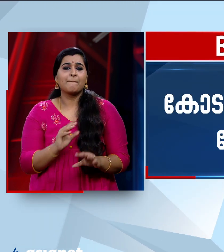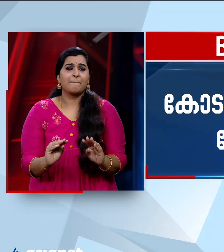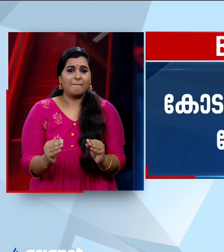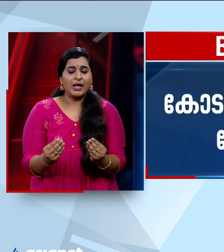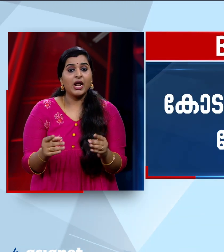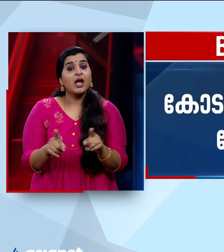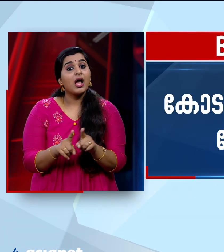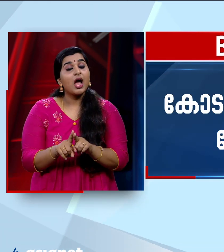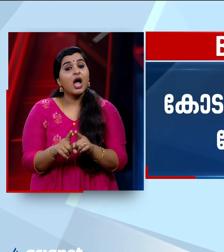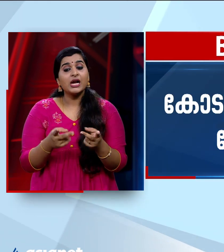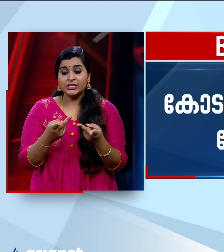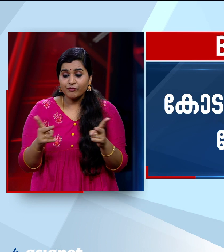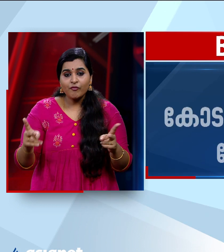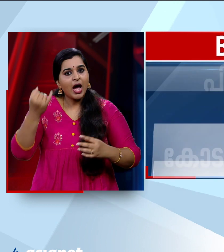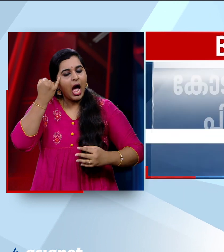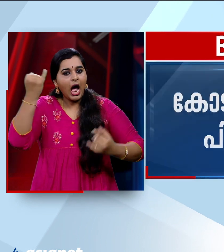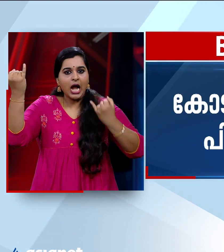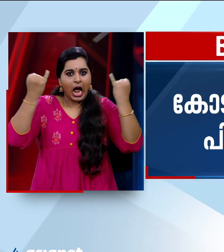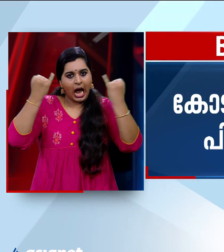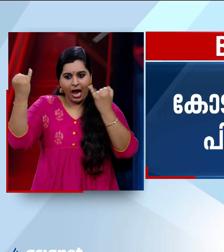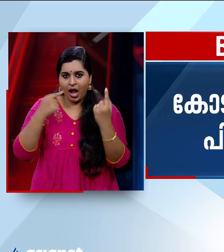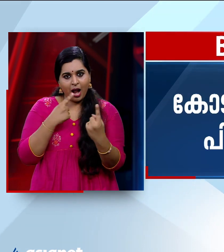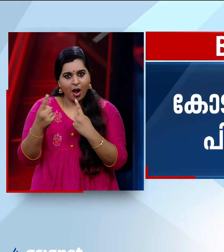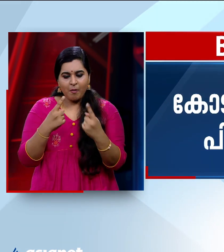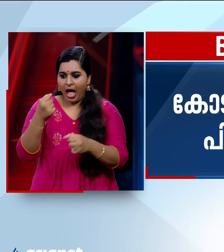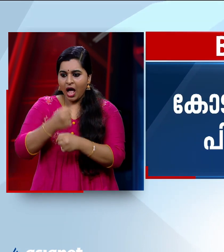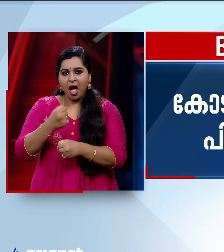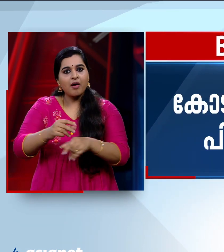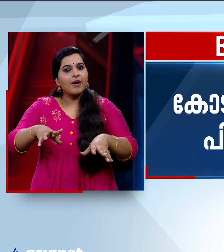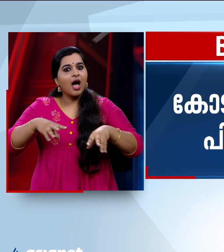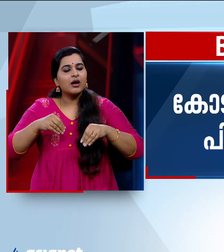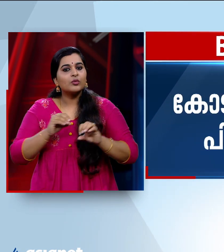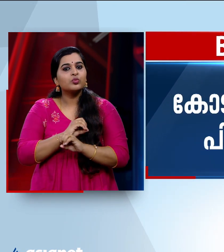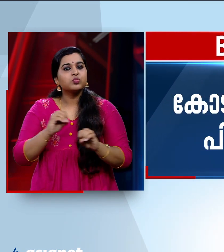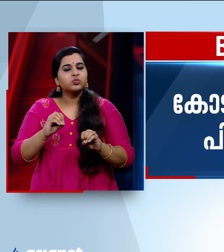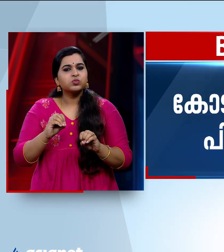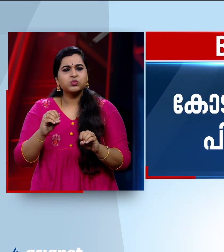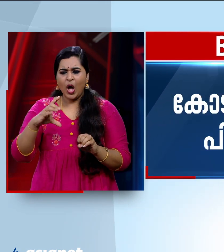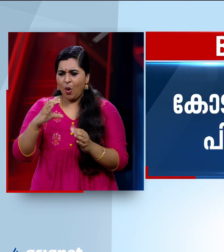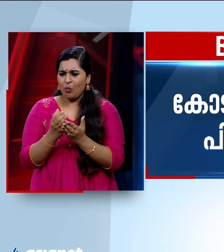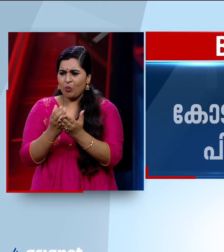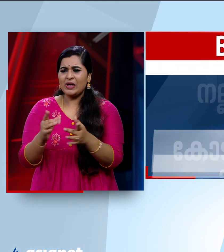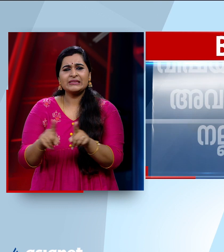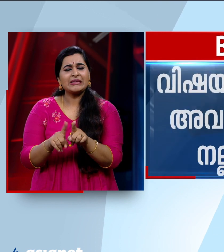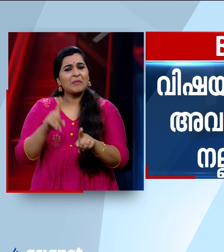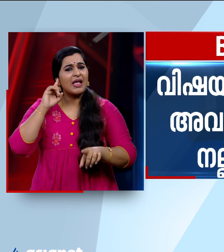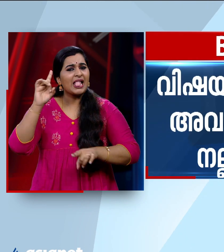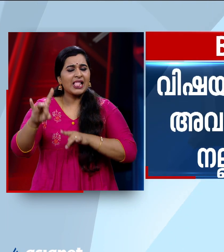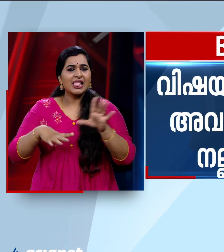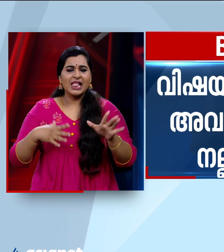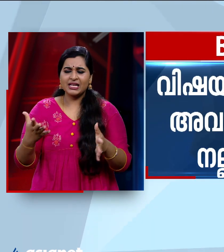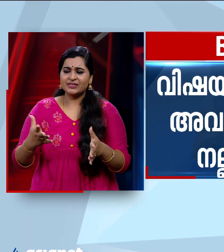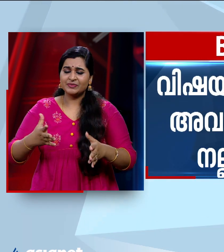കാര്യങ്ങളും നിർദ്ദേശിക്കുമ്പോൾ അത് നടപ്പാക്കാൻ സർക്കാർ തയ്യാറാകുന്നില്ല. കൊച്ചി പോലുള്ള ഒരു നഗരത്തെ അതിന്റെ വിധിക്ക് വിട്ടുകൊടുക്കുകയേ വഴിയുള്ളൂ. വെള്ളക്കെട്ട് പോലുള്ള പ്രശ്നങ്ങൾ തുടർച്ചയായി